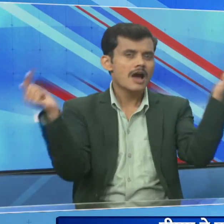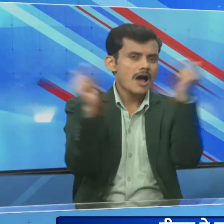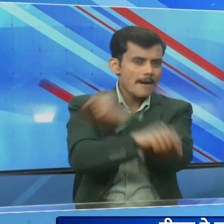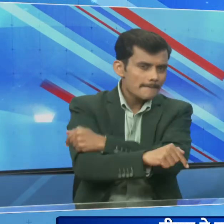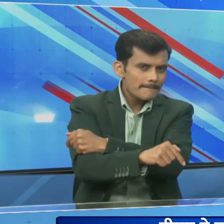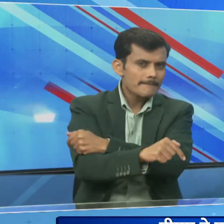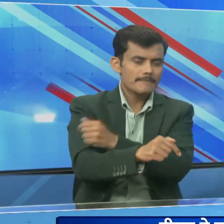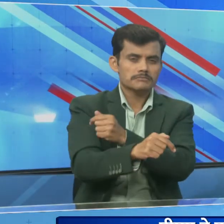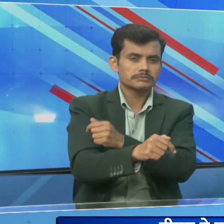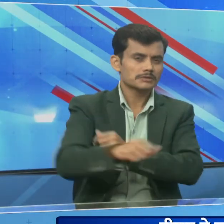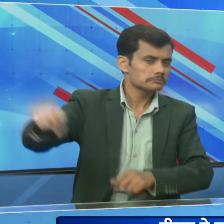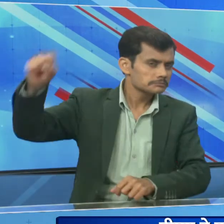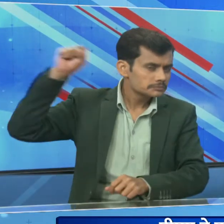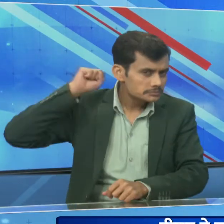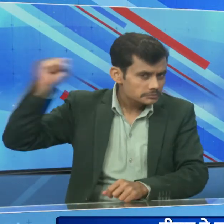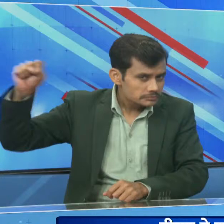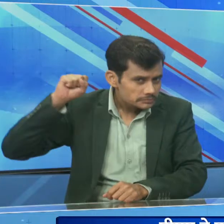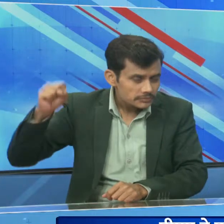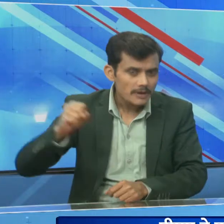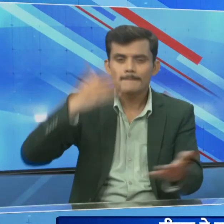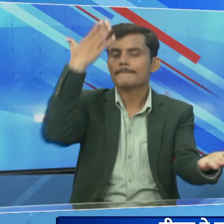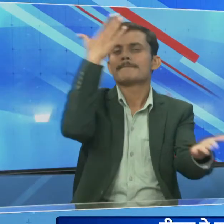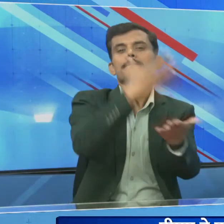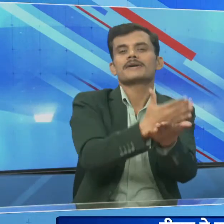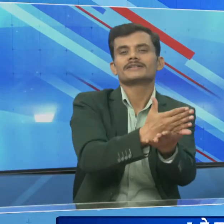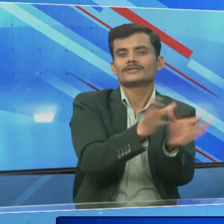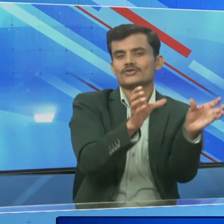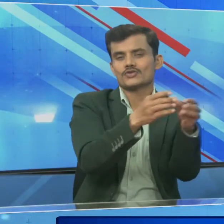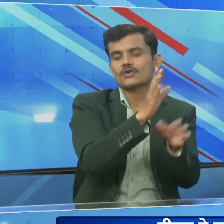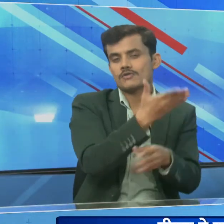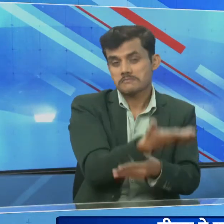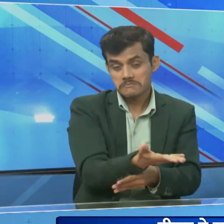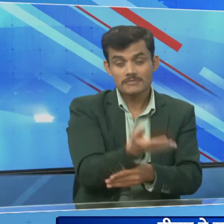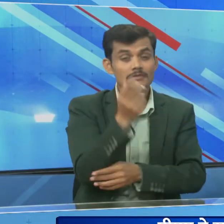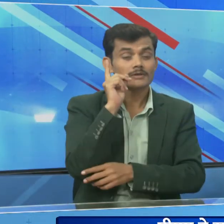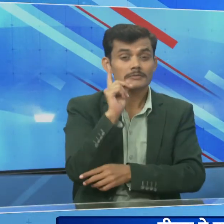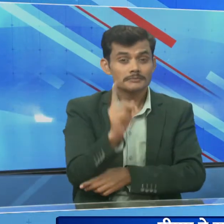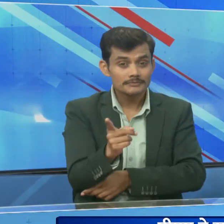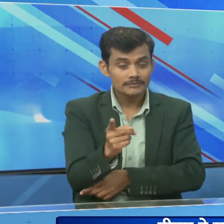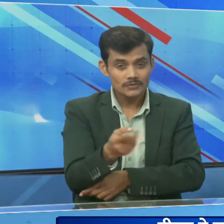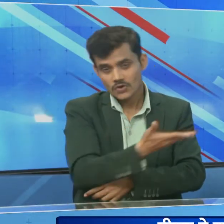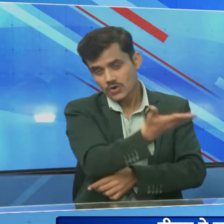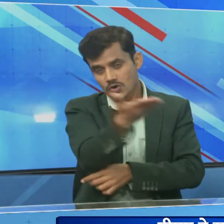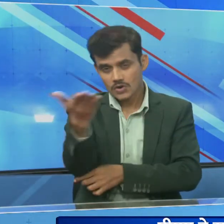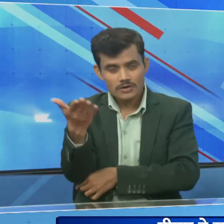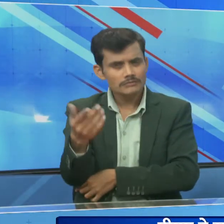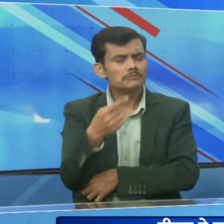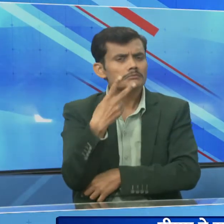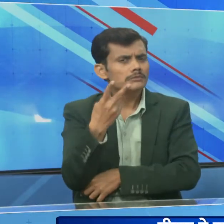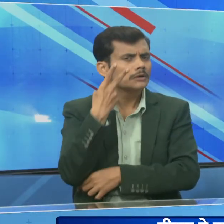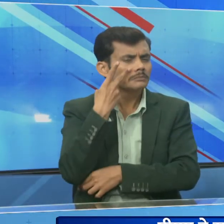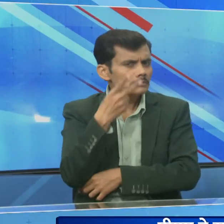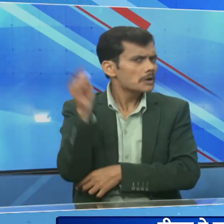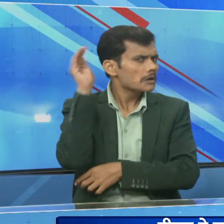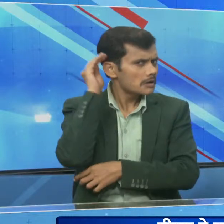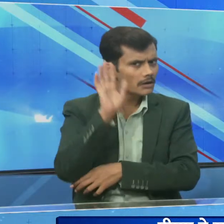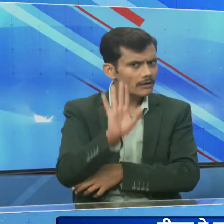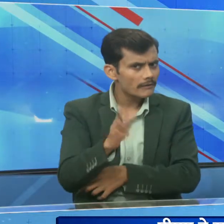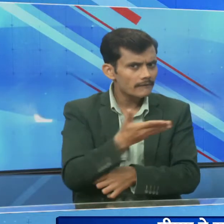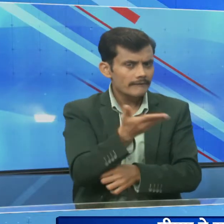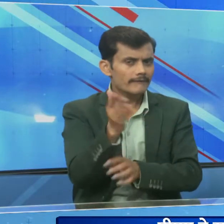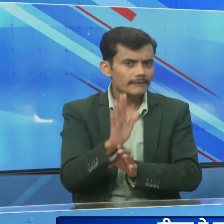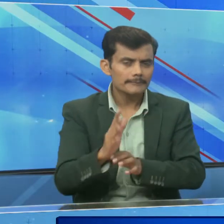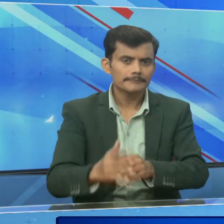लिए बैन किया गया है। लेकिन क्या आपने कभी सुना है